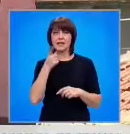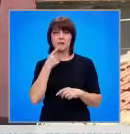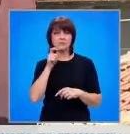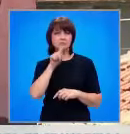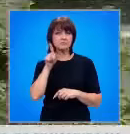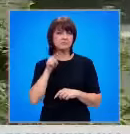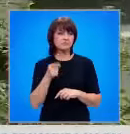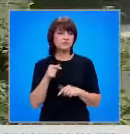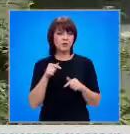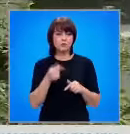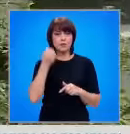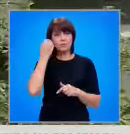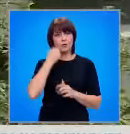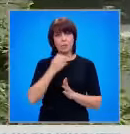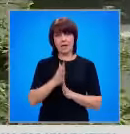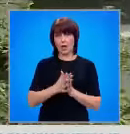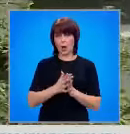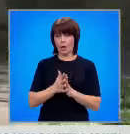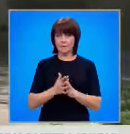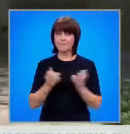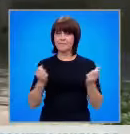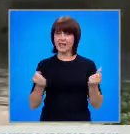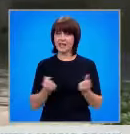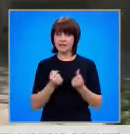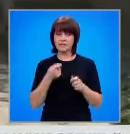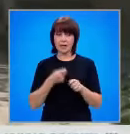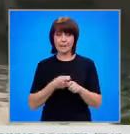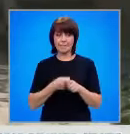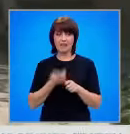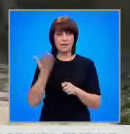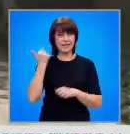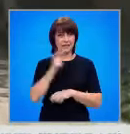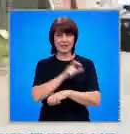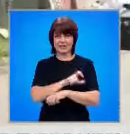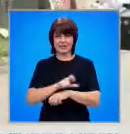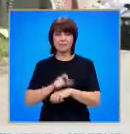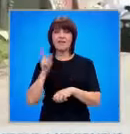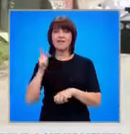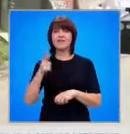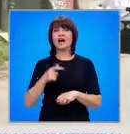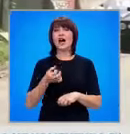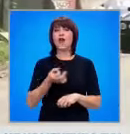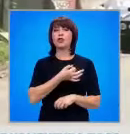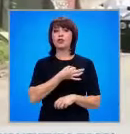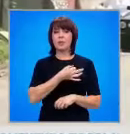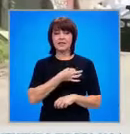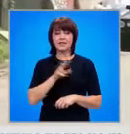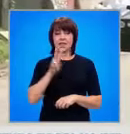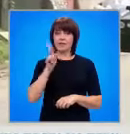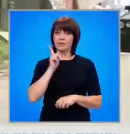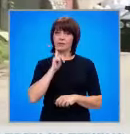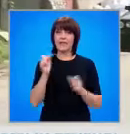и съвестни хора тук. Акция срещу купуването на гласове се проведе миналата седмица и в Дупница. Тогава двама души бяха